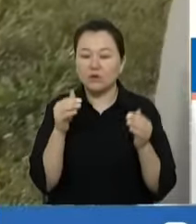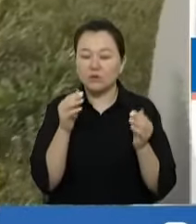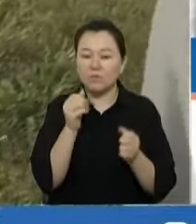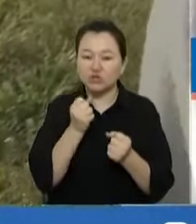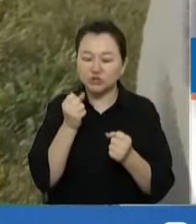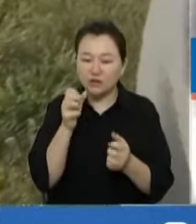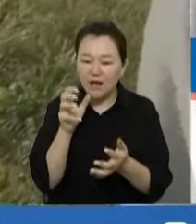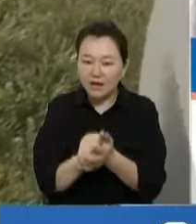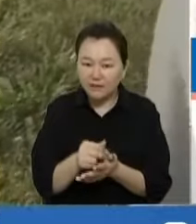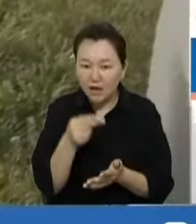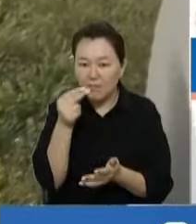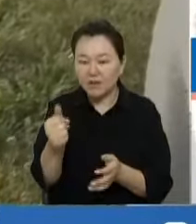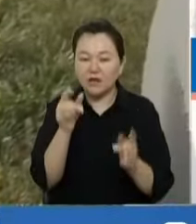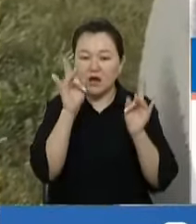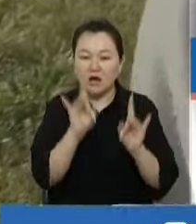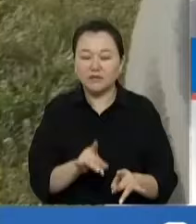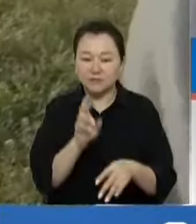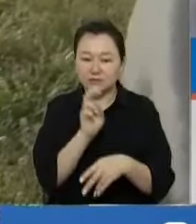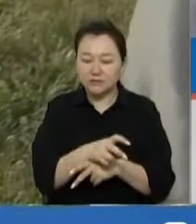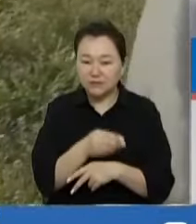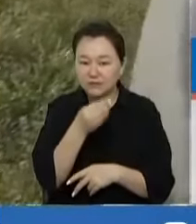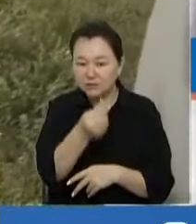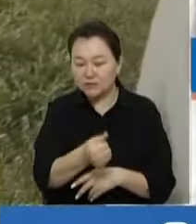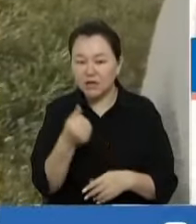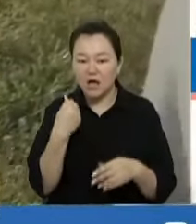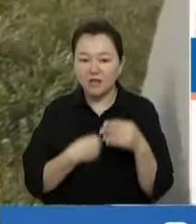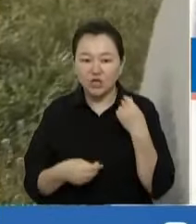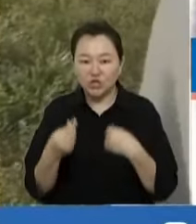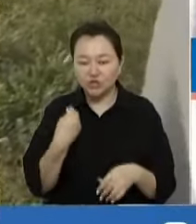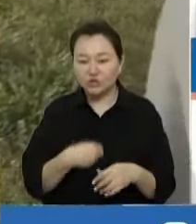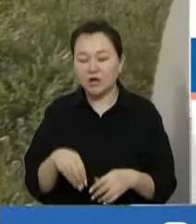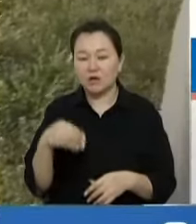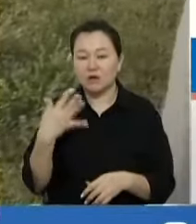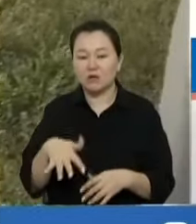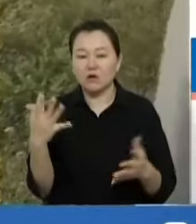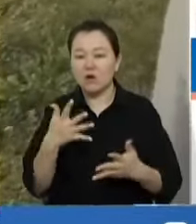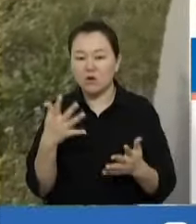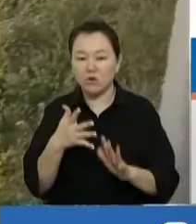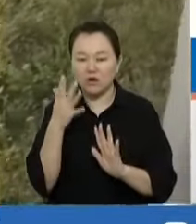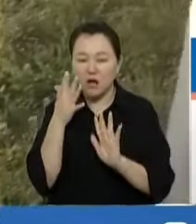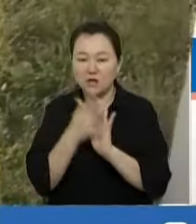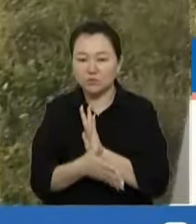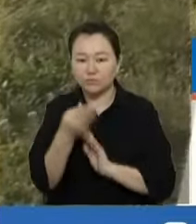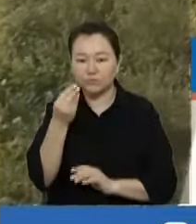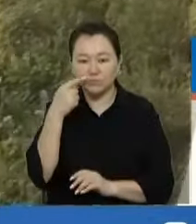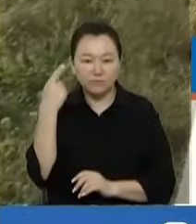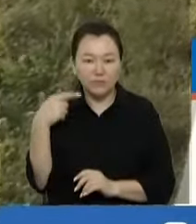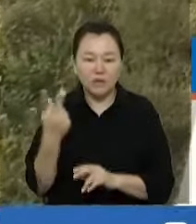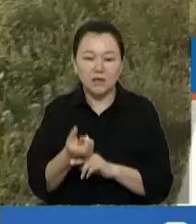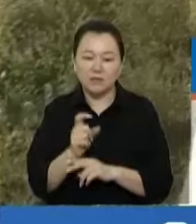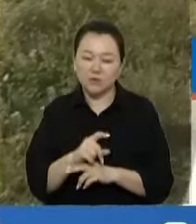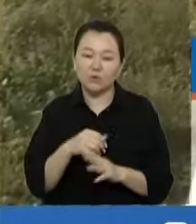бару, бір жағынан артықты киімнің өзі ата-ана үшін қандай шығын ғой. Сондықтан